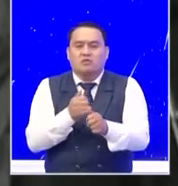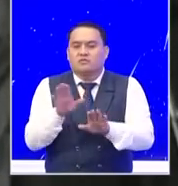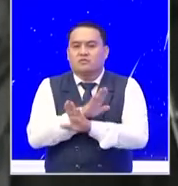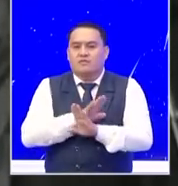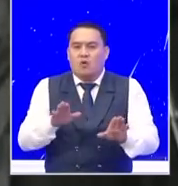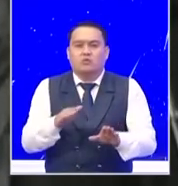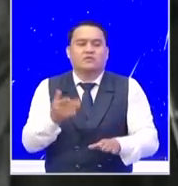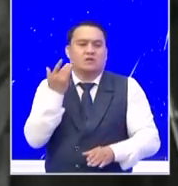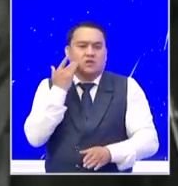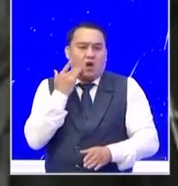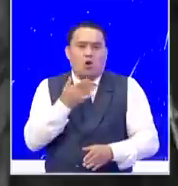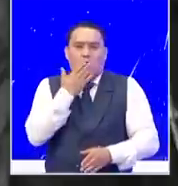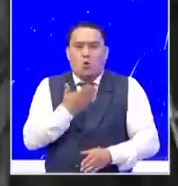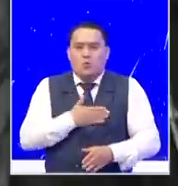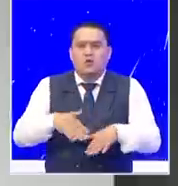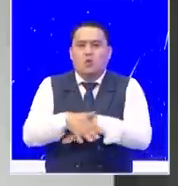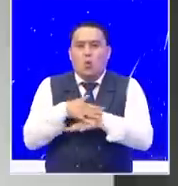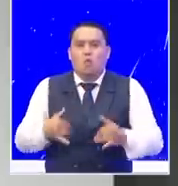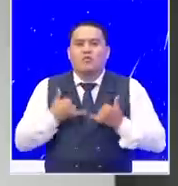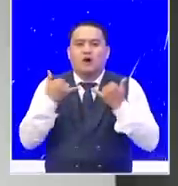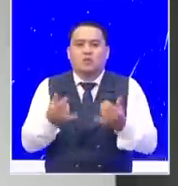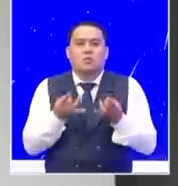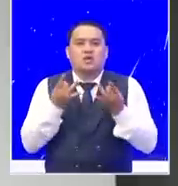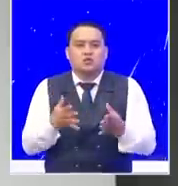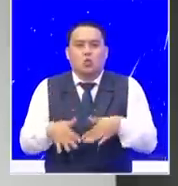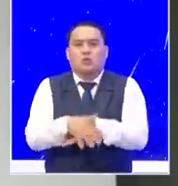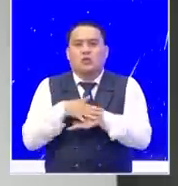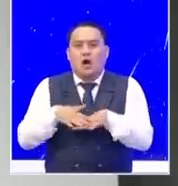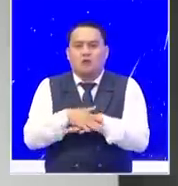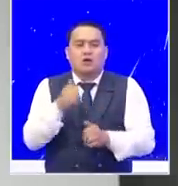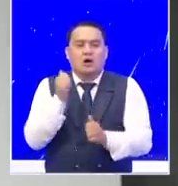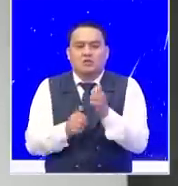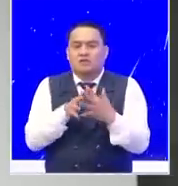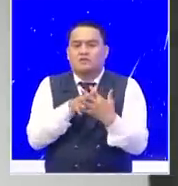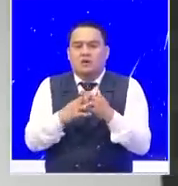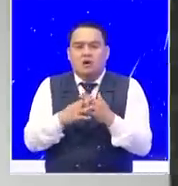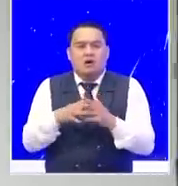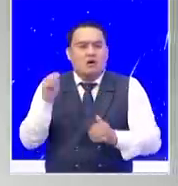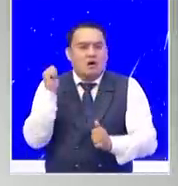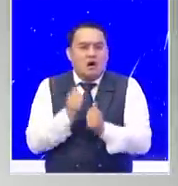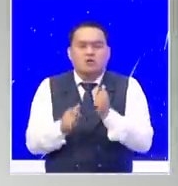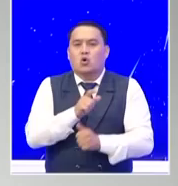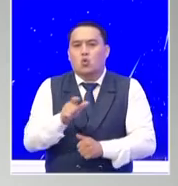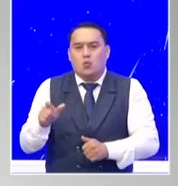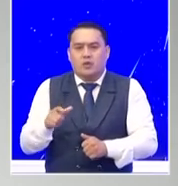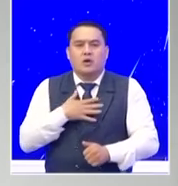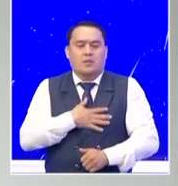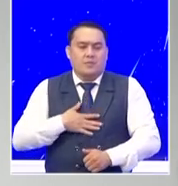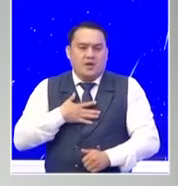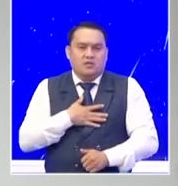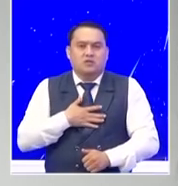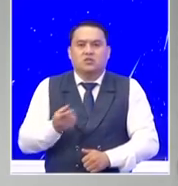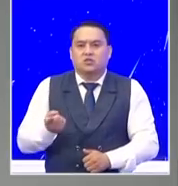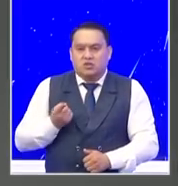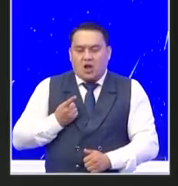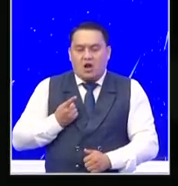тем, кого безмерно любит и уважает простой народ. В каждом селе, в каждой глубинке люди сопереживали и ждали